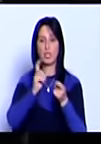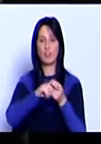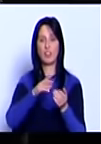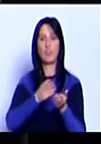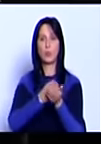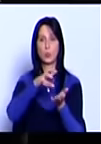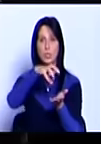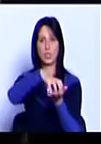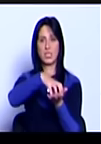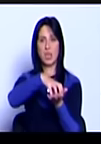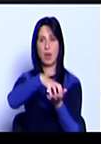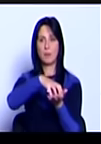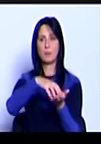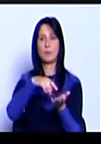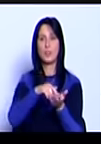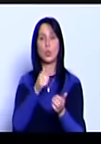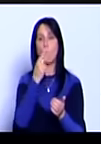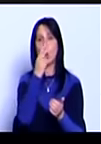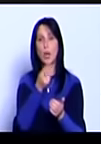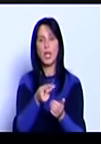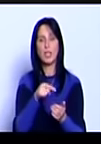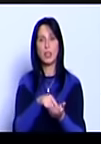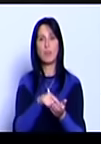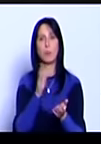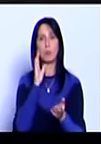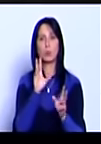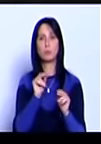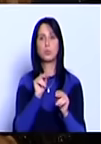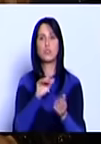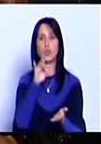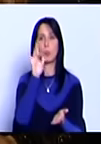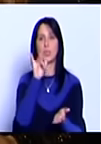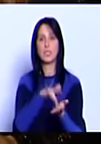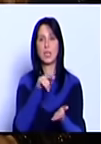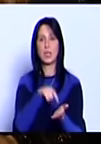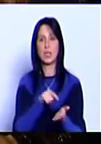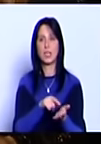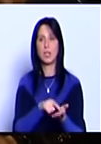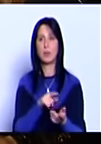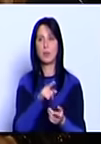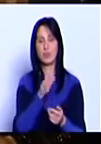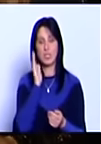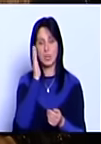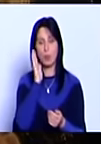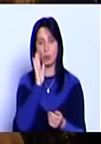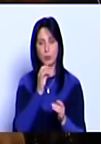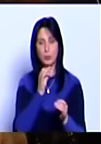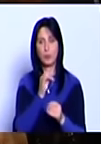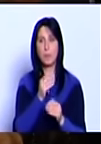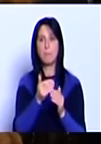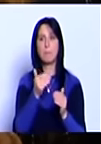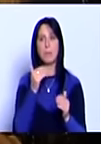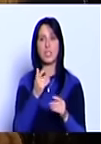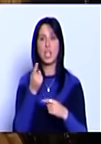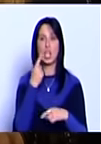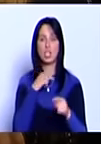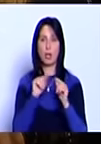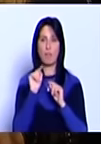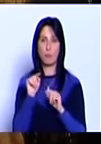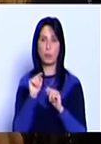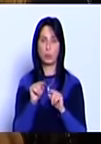ფუნქცია რეგიონში, როგორ ხედავთ ამას? დეტალებზე აუცილებლად ვისაუბრებთ და თქვენ სამომავლო პერსპექტივებზე, თუმცა მანამდე მოდით დაუბრუნდეთ